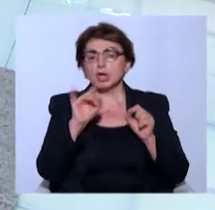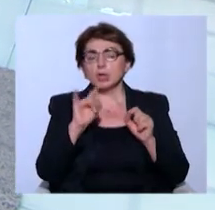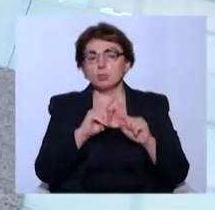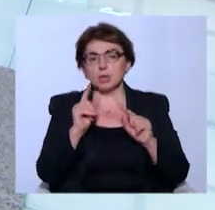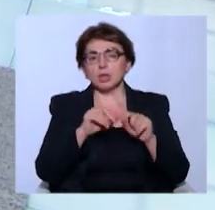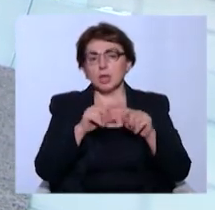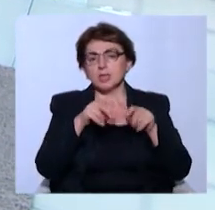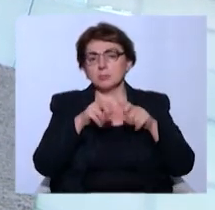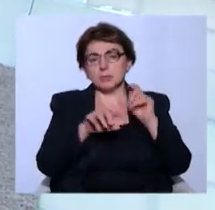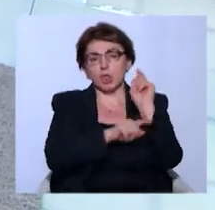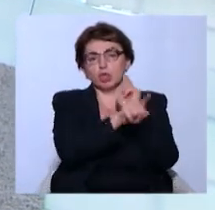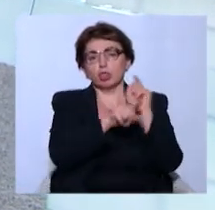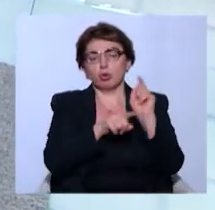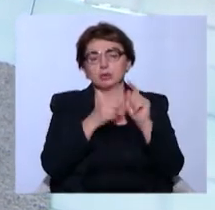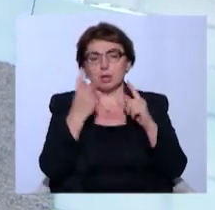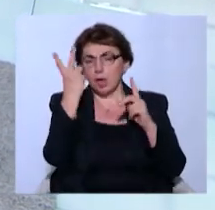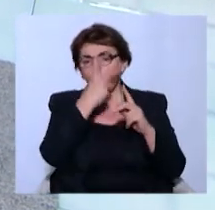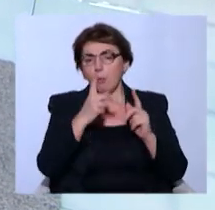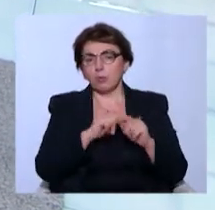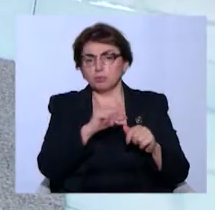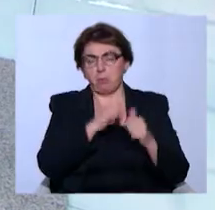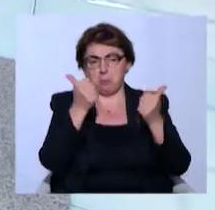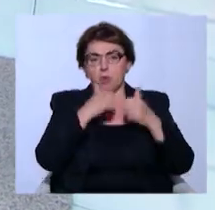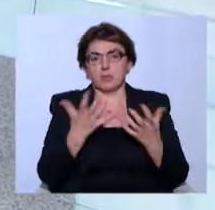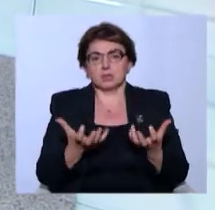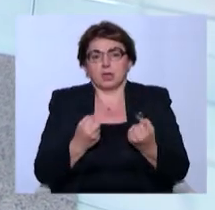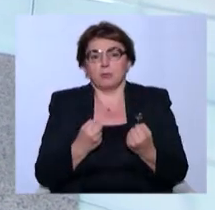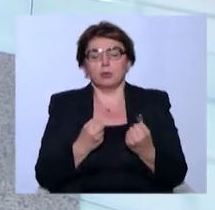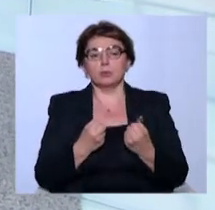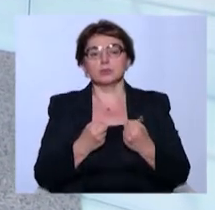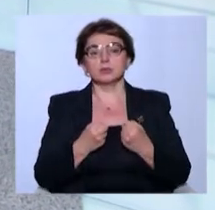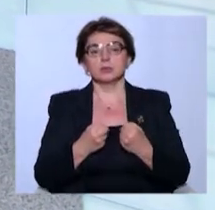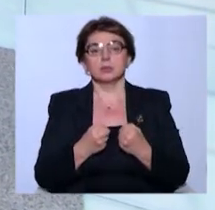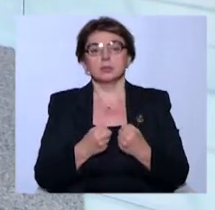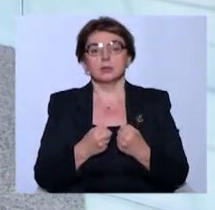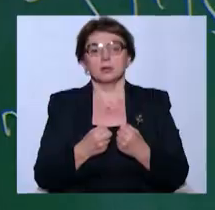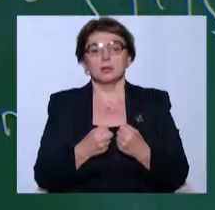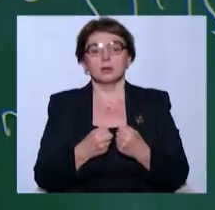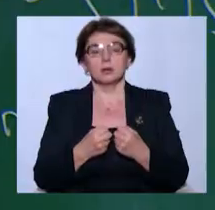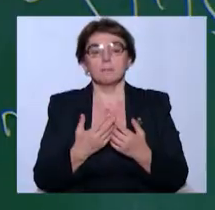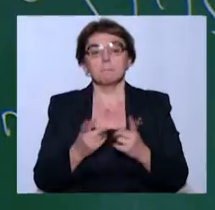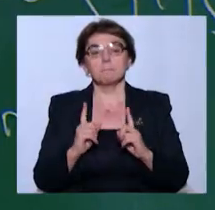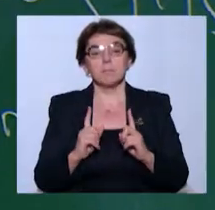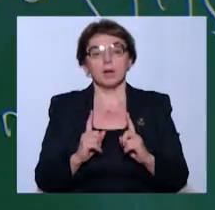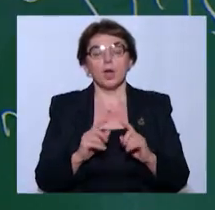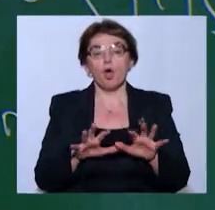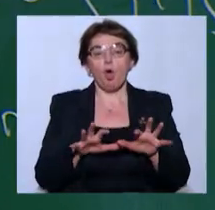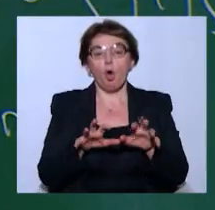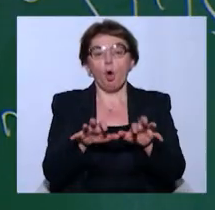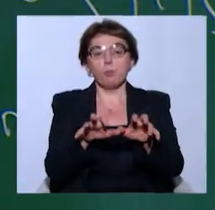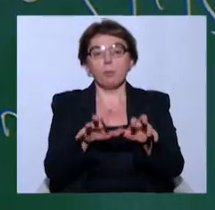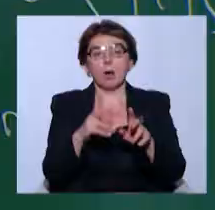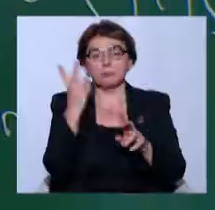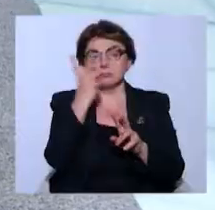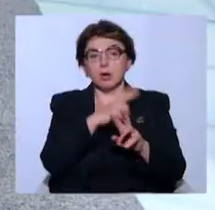აქვს. და ძალიან ბევრი ცხოველი, მაგალითად კრაზანებს გავს